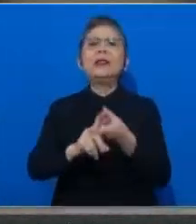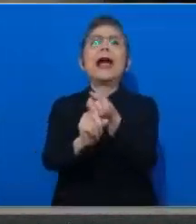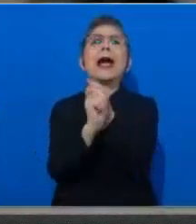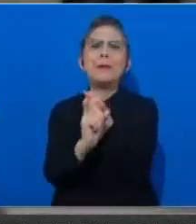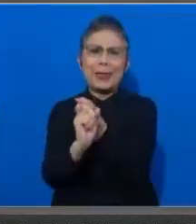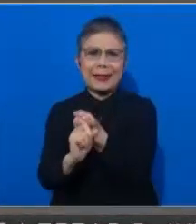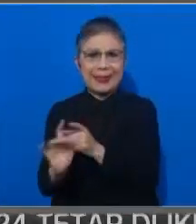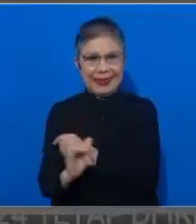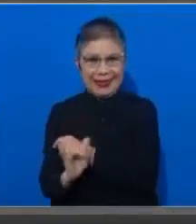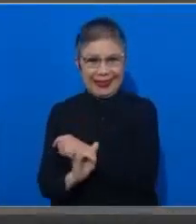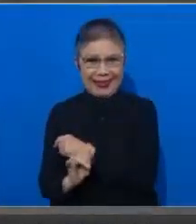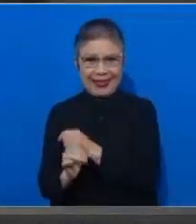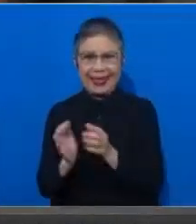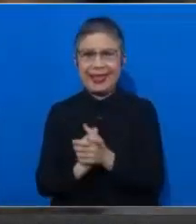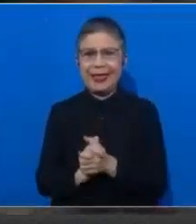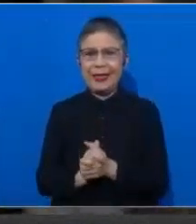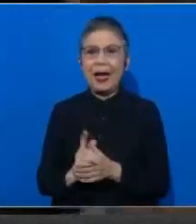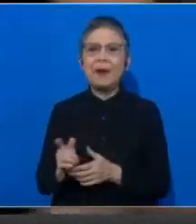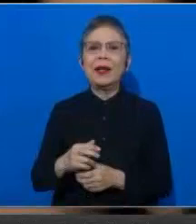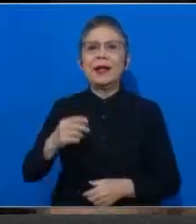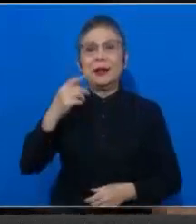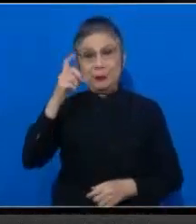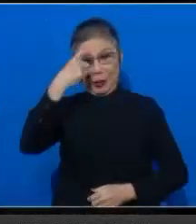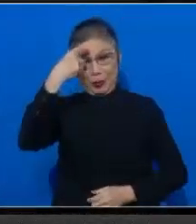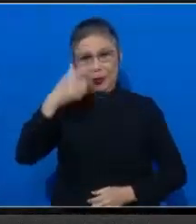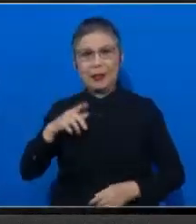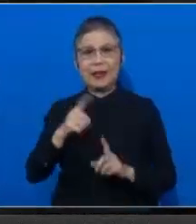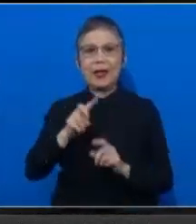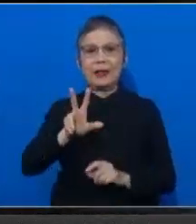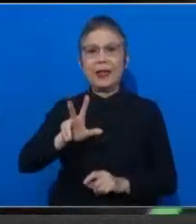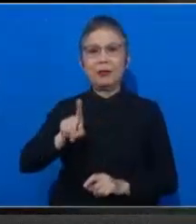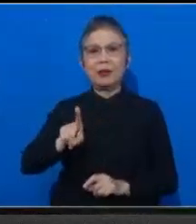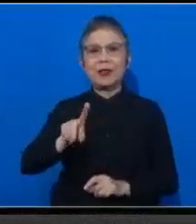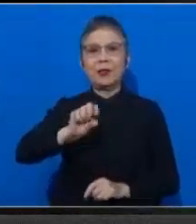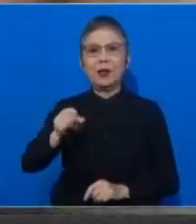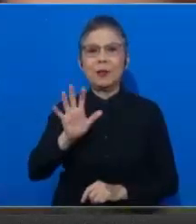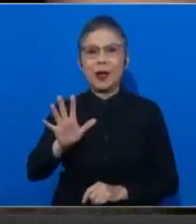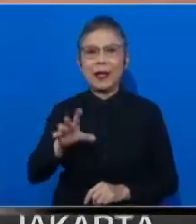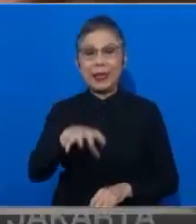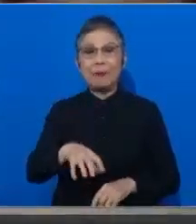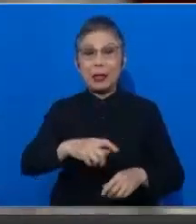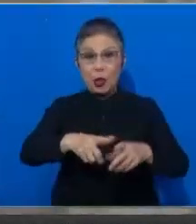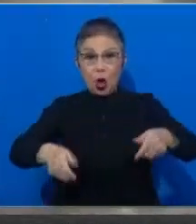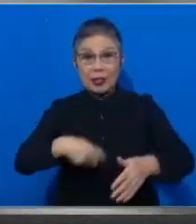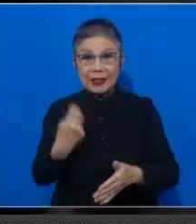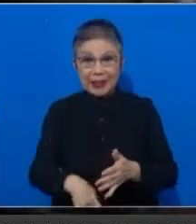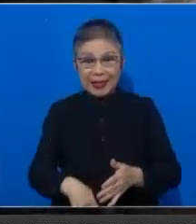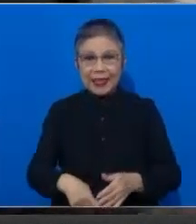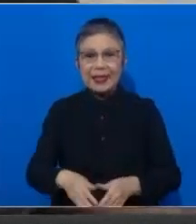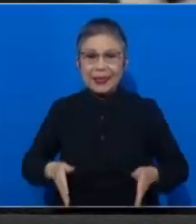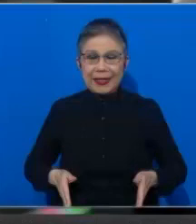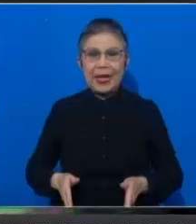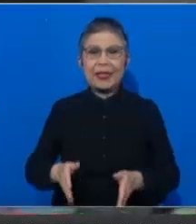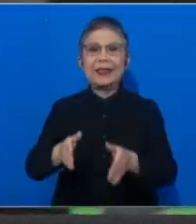adalah teman kuliah korban sendiri. Pelaku ditangkap pada 31 Mei 2024 di tempat kosnya di kawasan